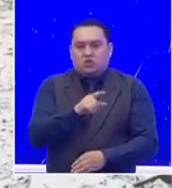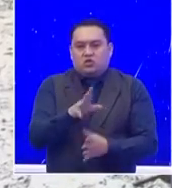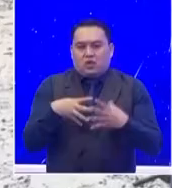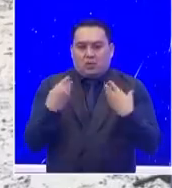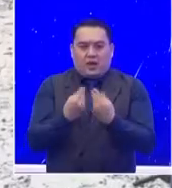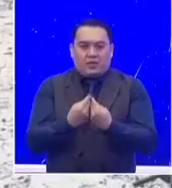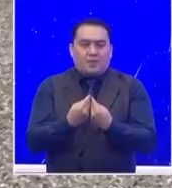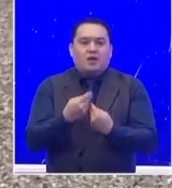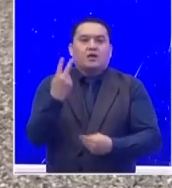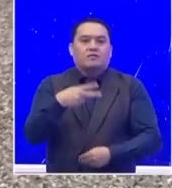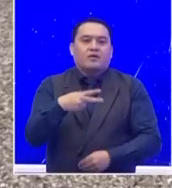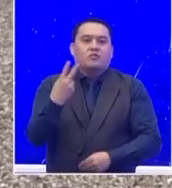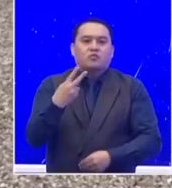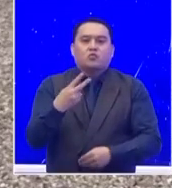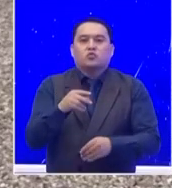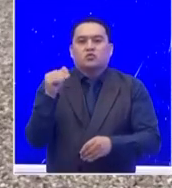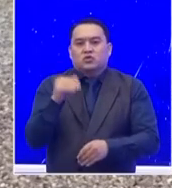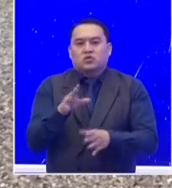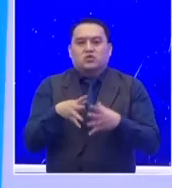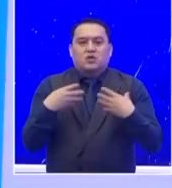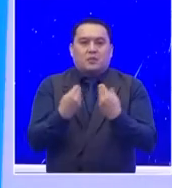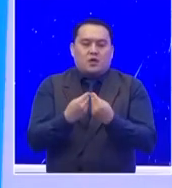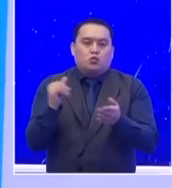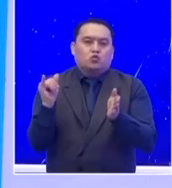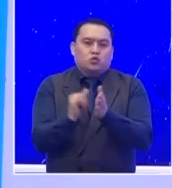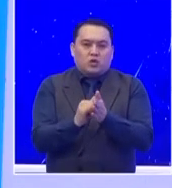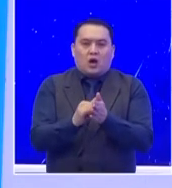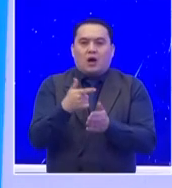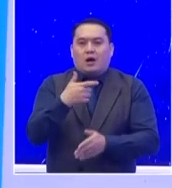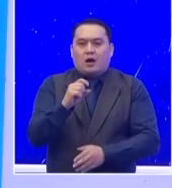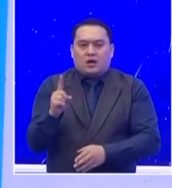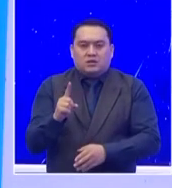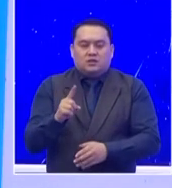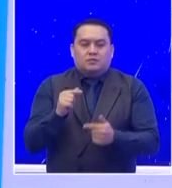семей. Еще в 22 тысячах жилых домов установлены датчики